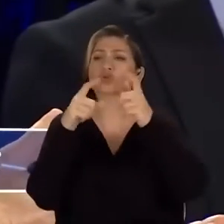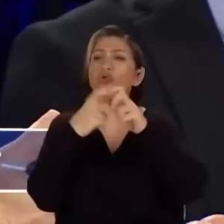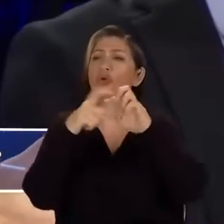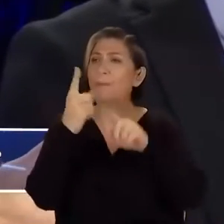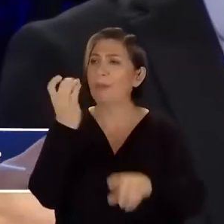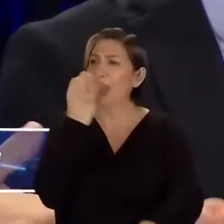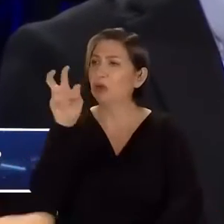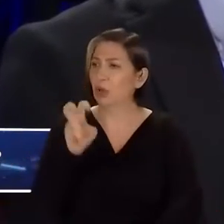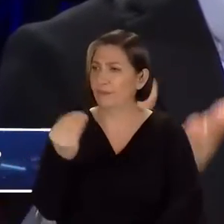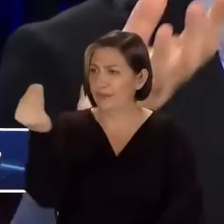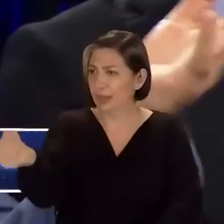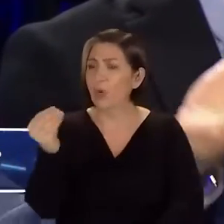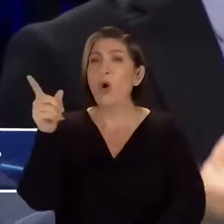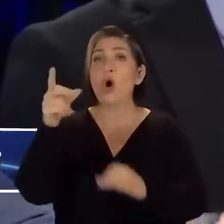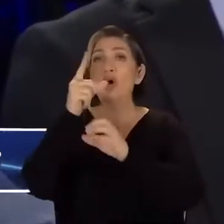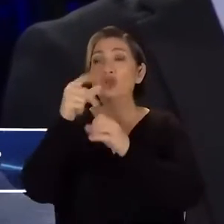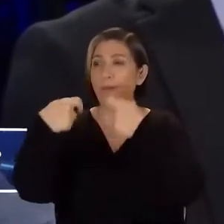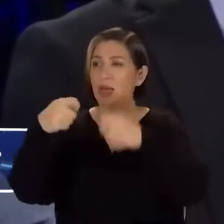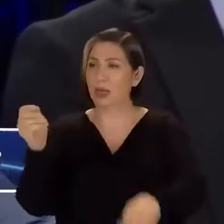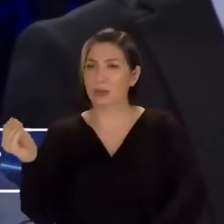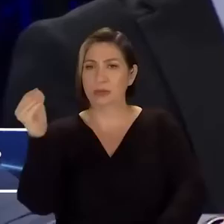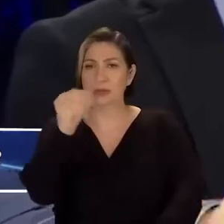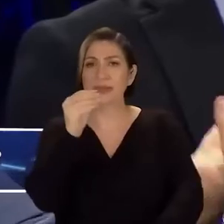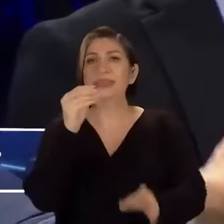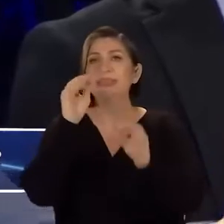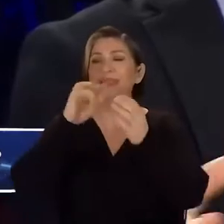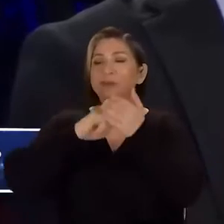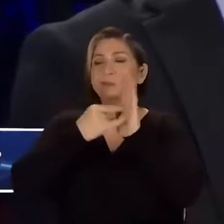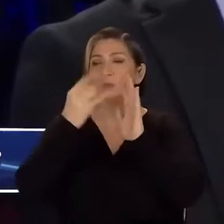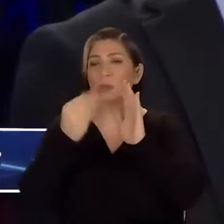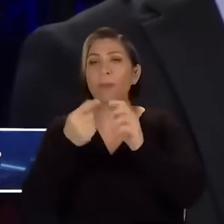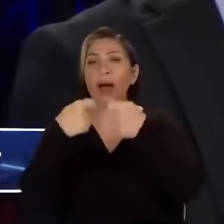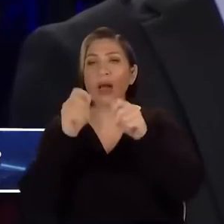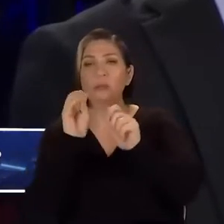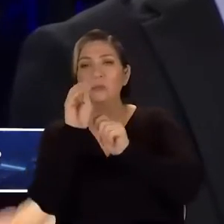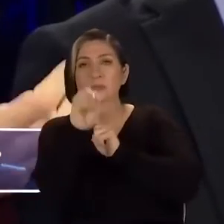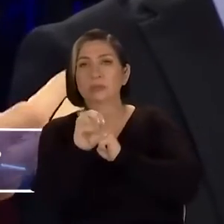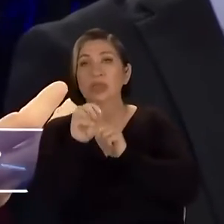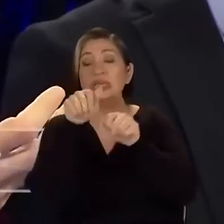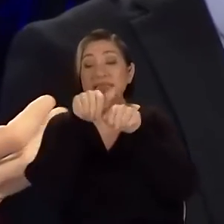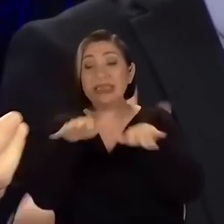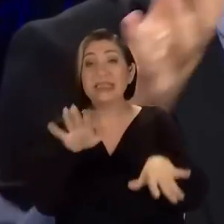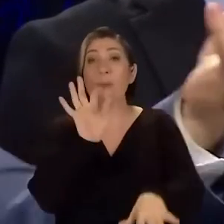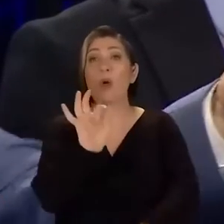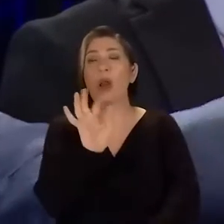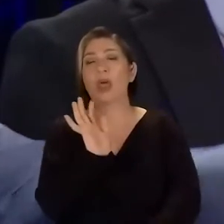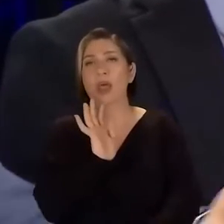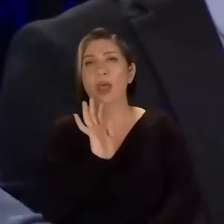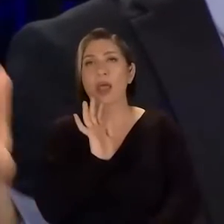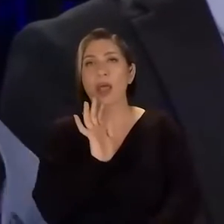milyar doları verdim. Özgür bankaya götürdü, bunu tasarruf olarak, mevduat olarak koydu. Sistem böyle çalışıyor.